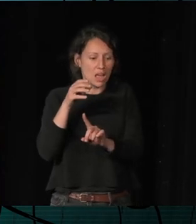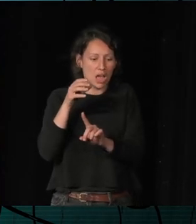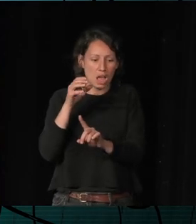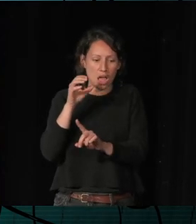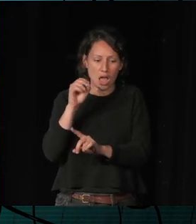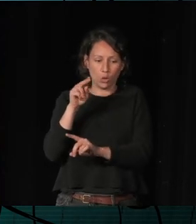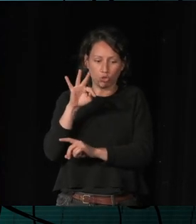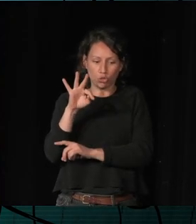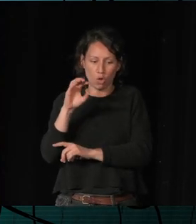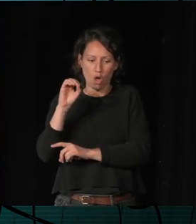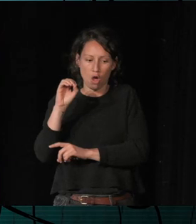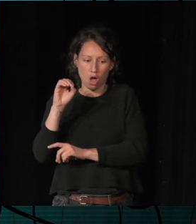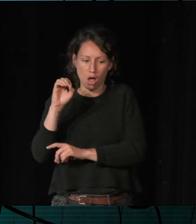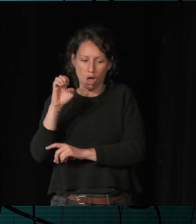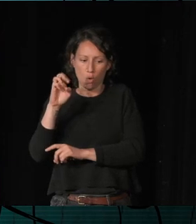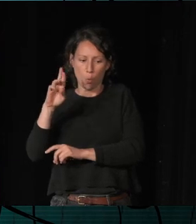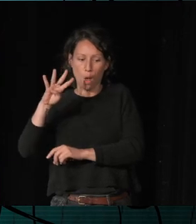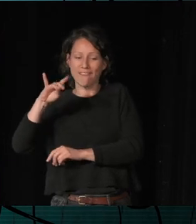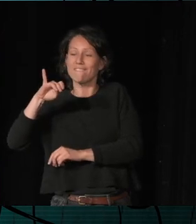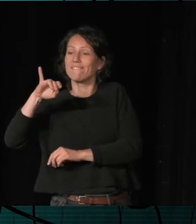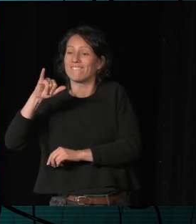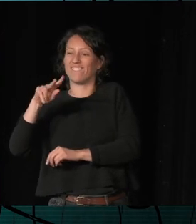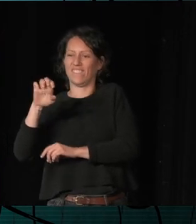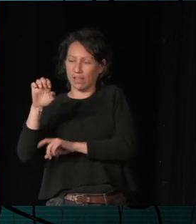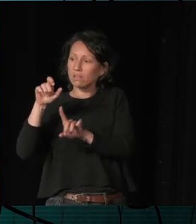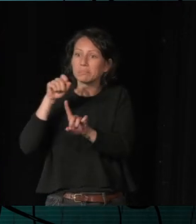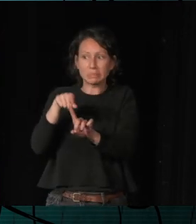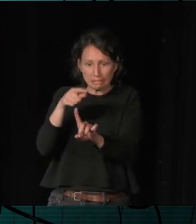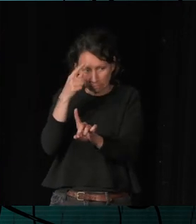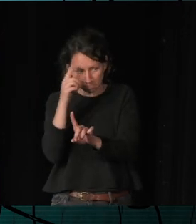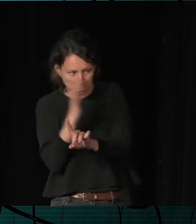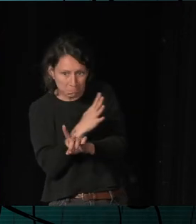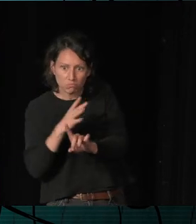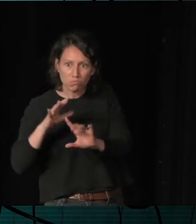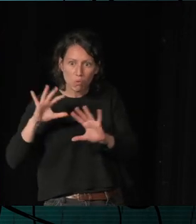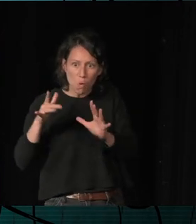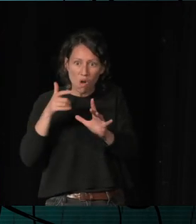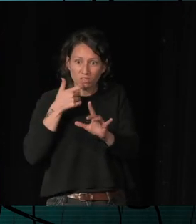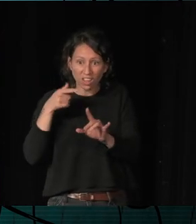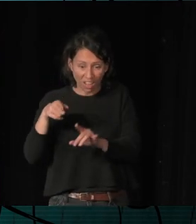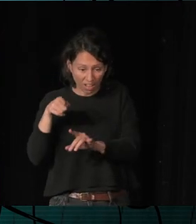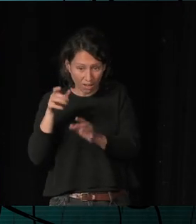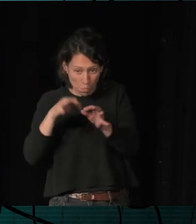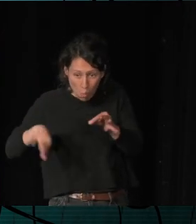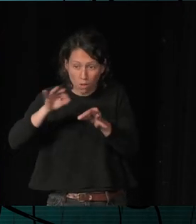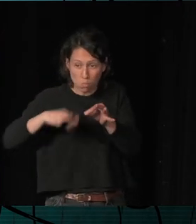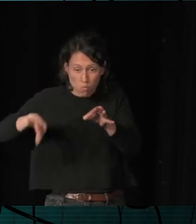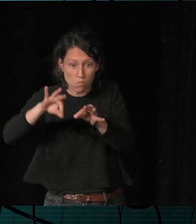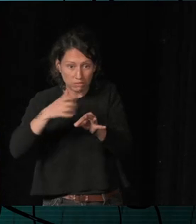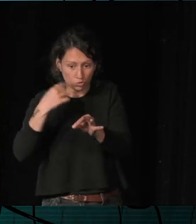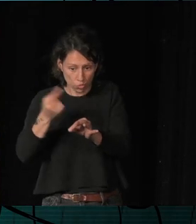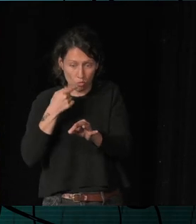parce que après tout c'est un très grand espace, ça se définit comme un monde ouvert, mais la boucle de gameplay qui fait qu'on meurt au bout de 20 minutes nous ramène toujours en